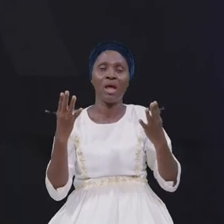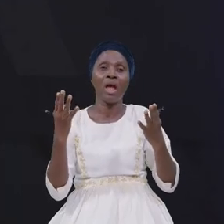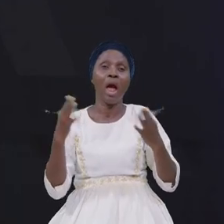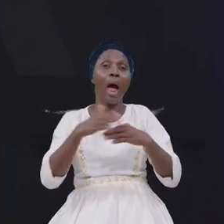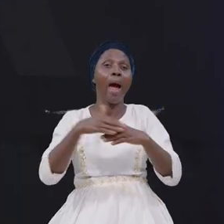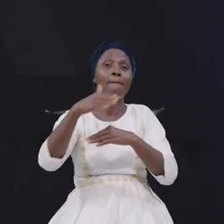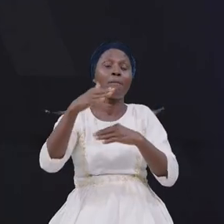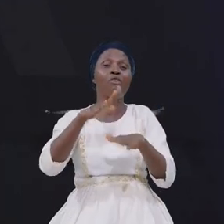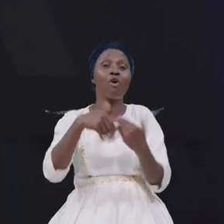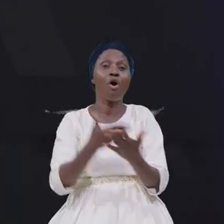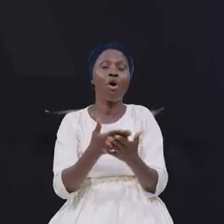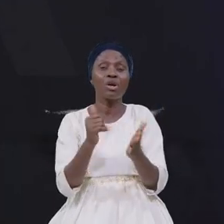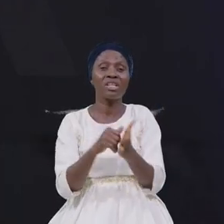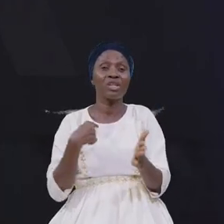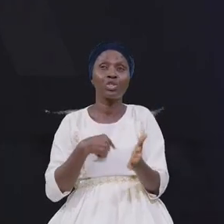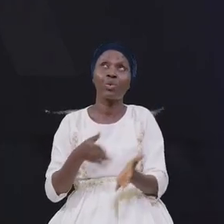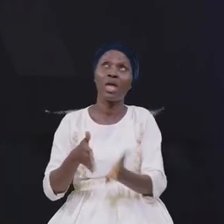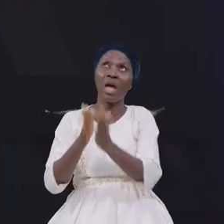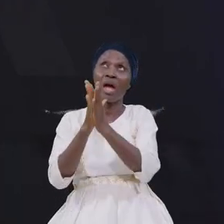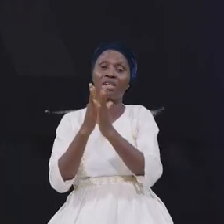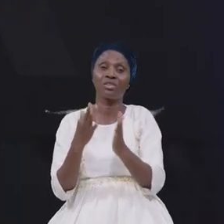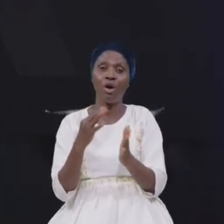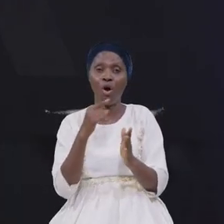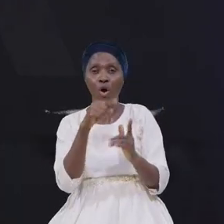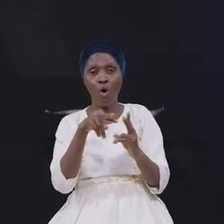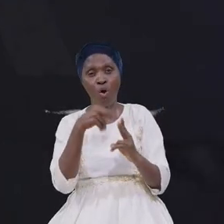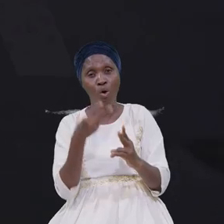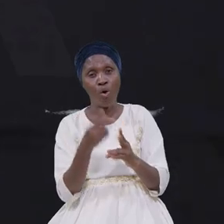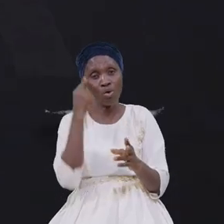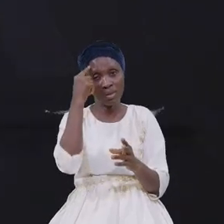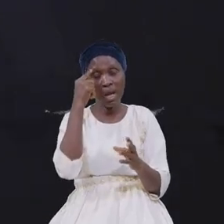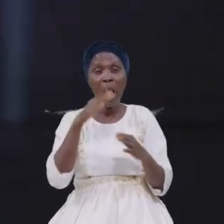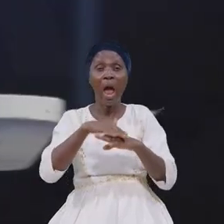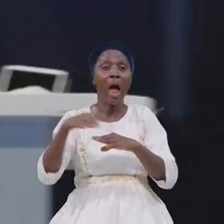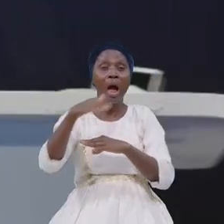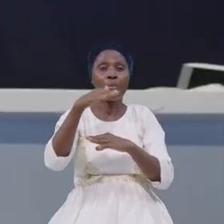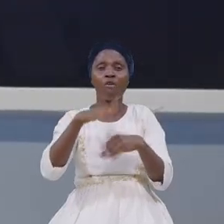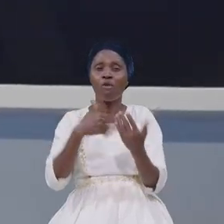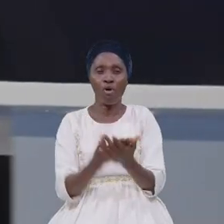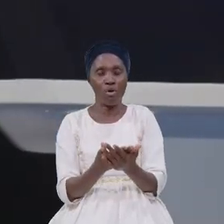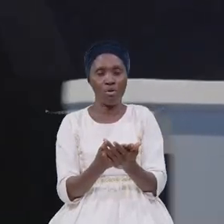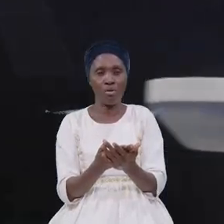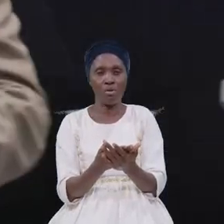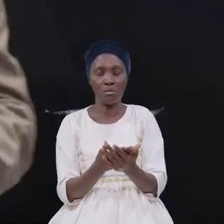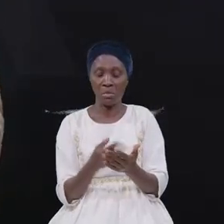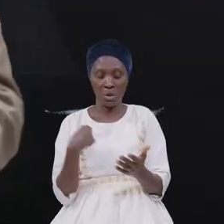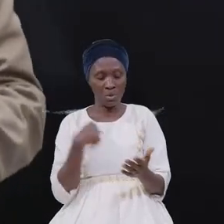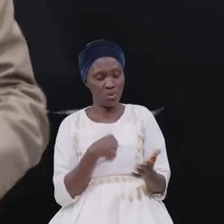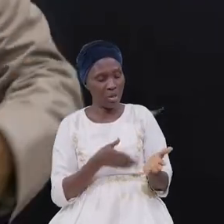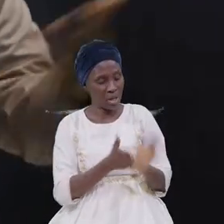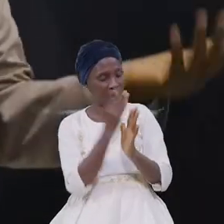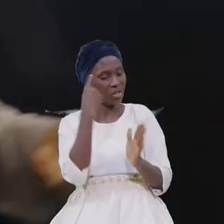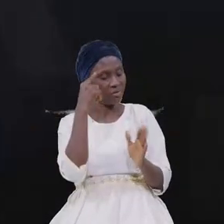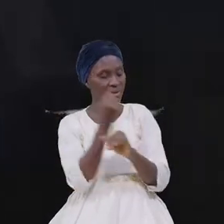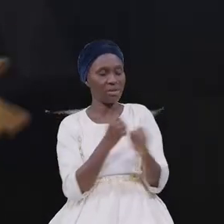infiniment au-delà de tout ce que nous demandons ou pensons. Au-delà de tout ce que nous demandons. Le salut, il